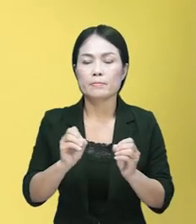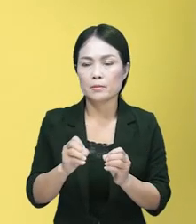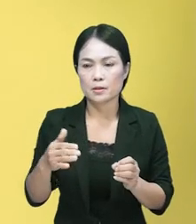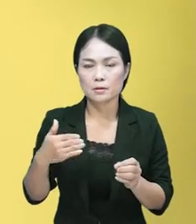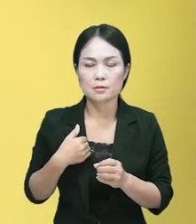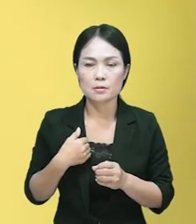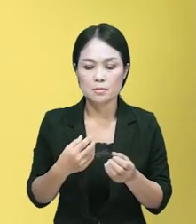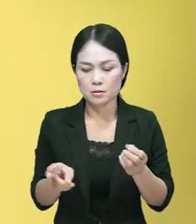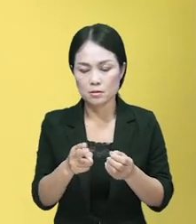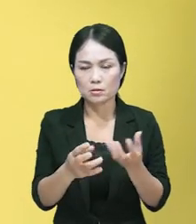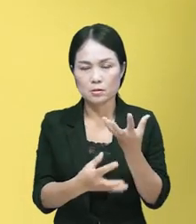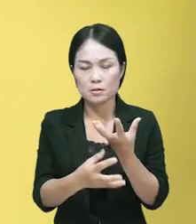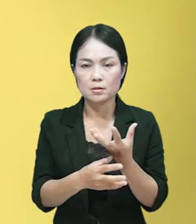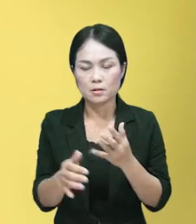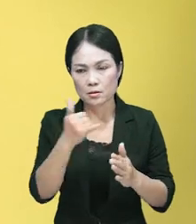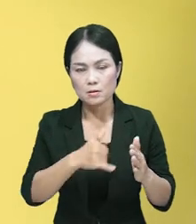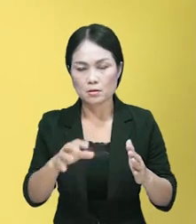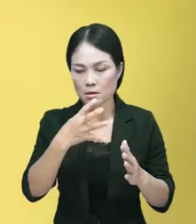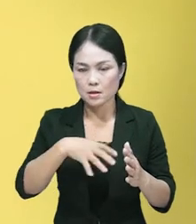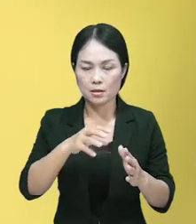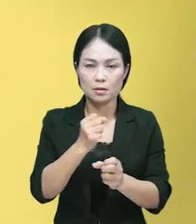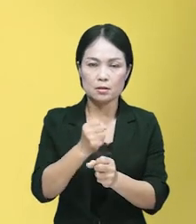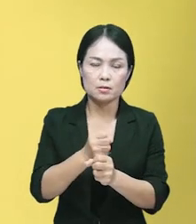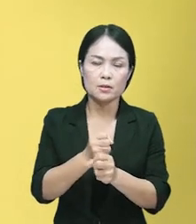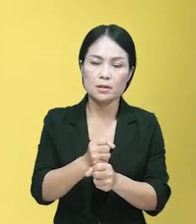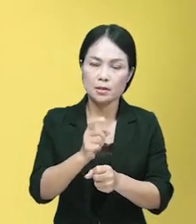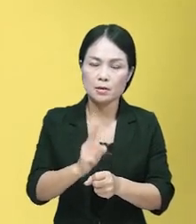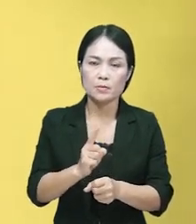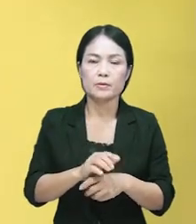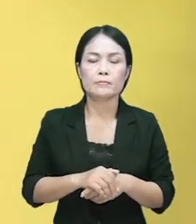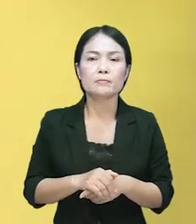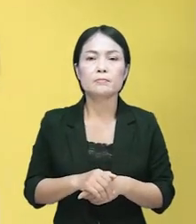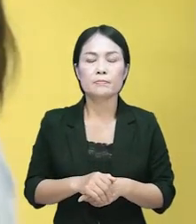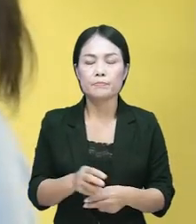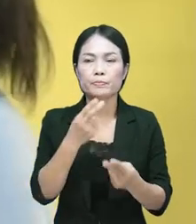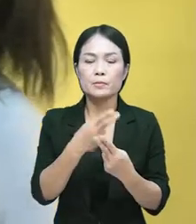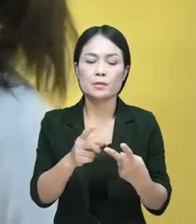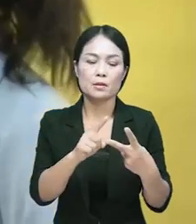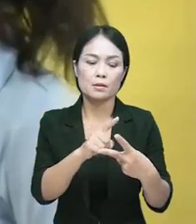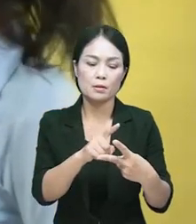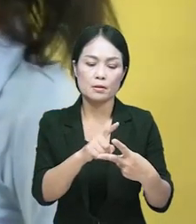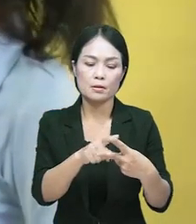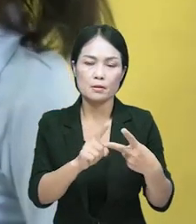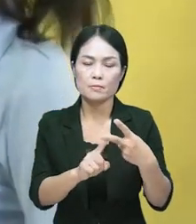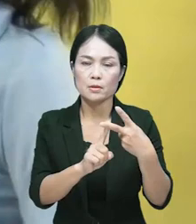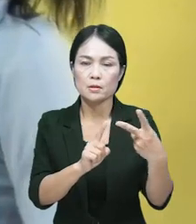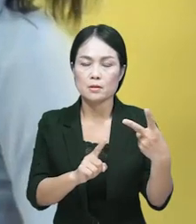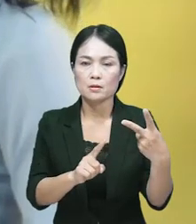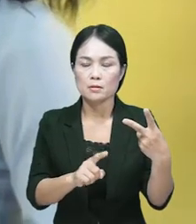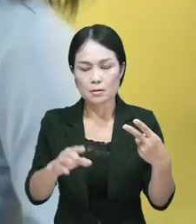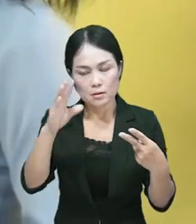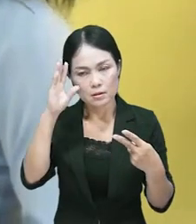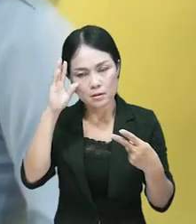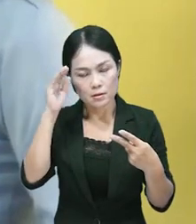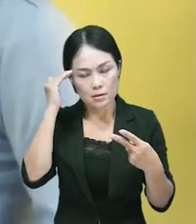ងមានតែខ្ជិលហ្នឹងមានថាគិតចេះអត់ចង់ធ្វើកិច្ចការមួយហ្នឹងចាអញ្ចឹងចម្លើយអាចមាន2គឺអ្នកខ្លះក៏អាចគិតថាបរិ